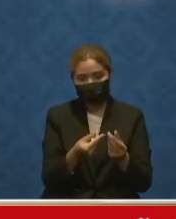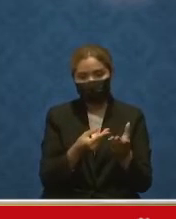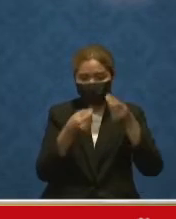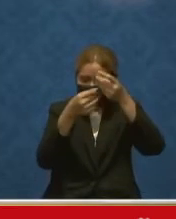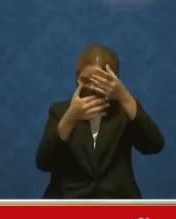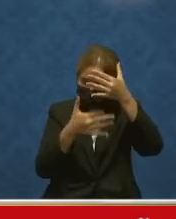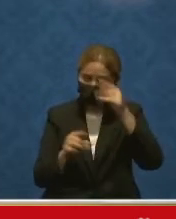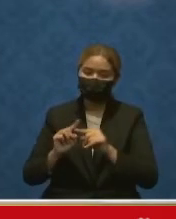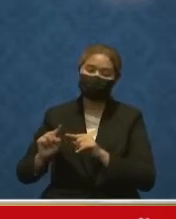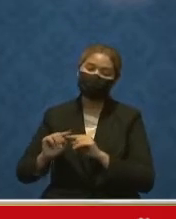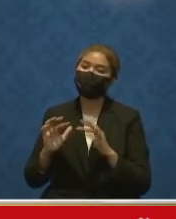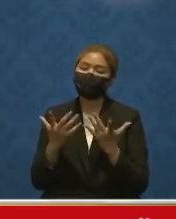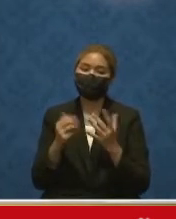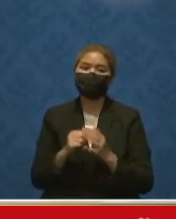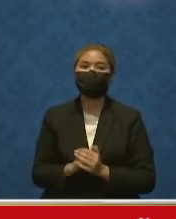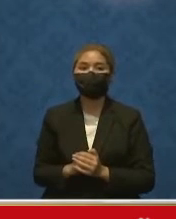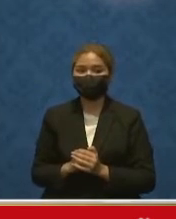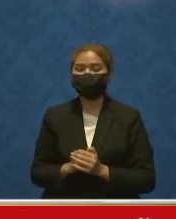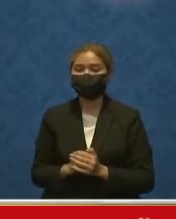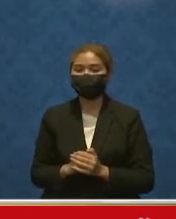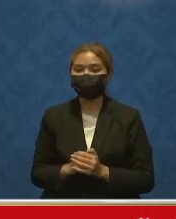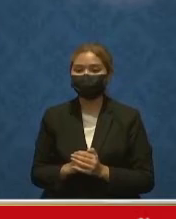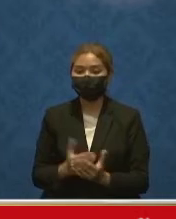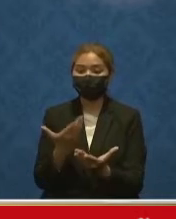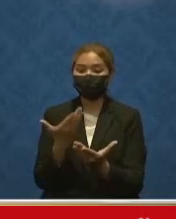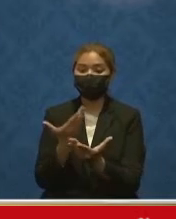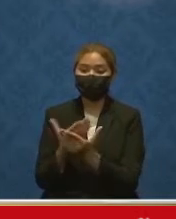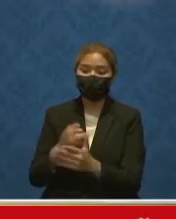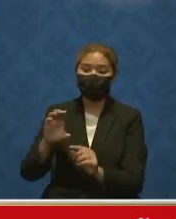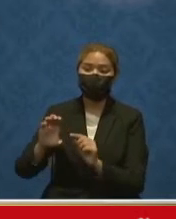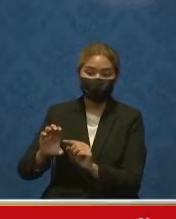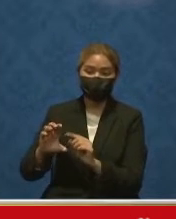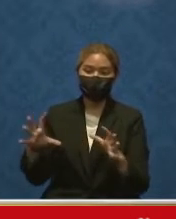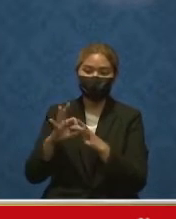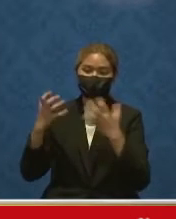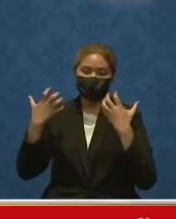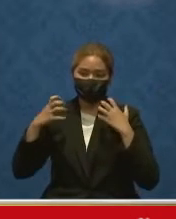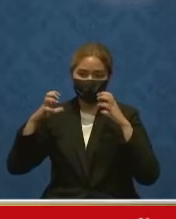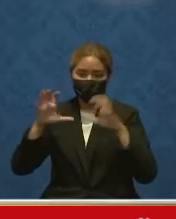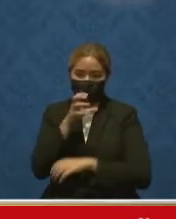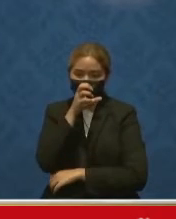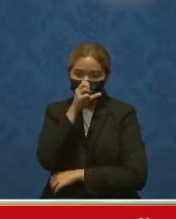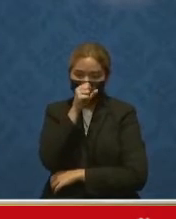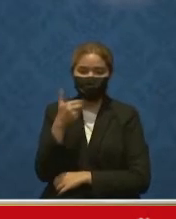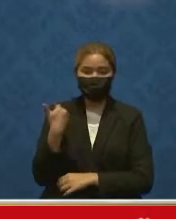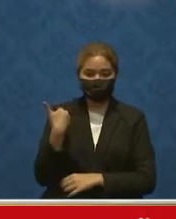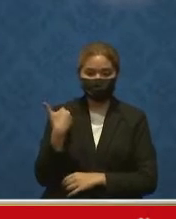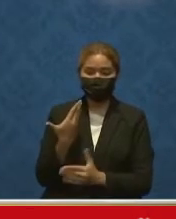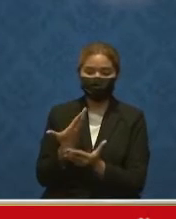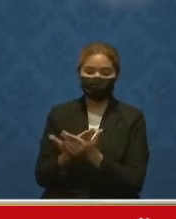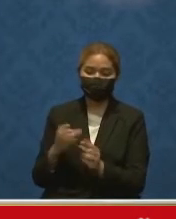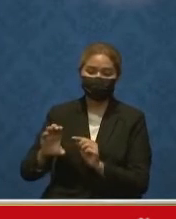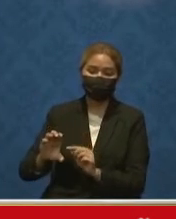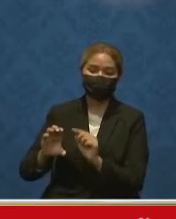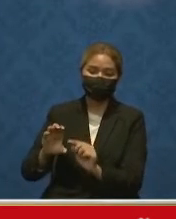ครับผมจะบอกว่ายังมีเงินราชการรับอีกนะครับเดี๋ยวผมจะทำสไลด์ดูอ่ะวนเงินราชการรับมันรับยังไง